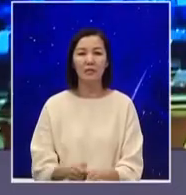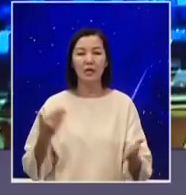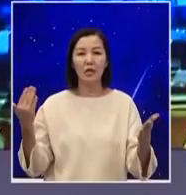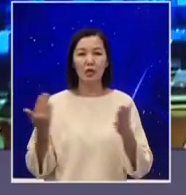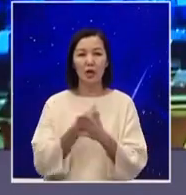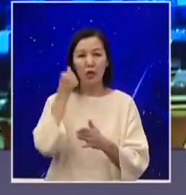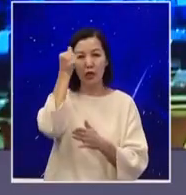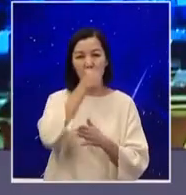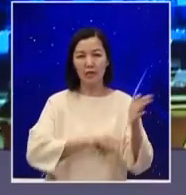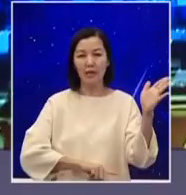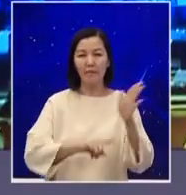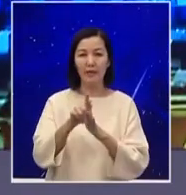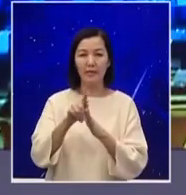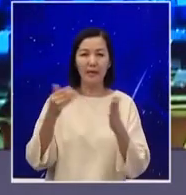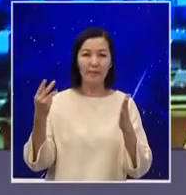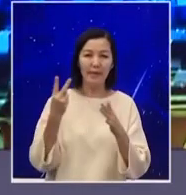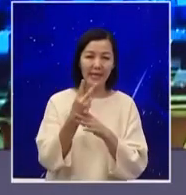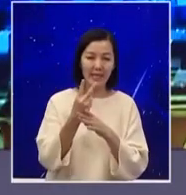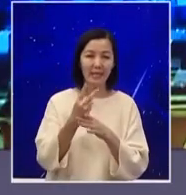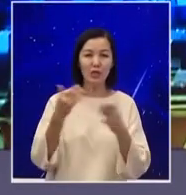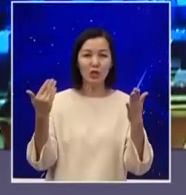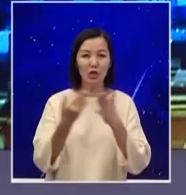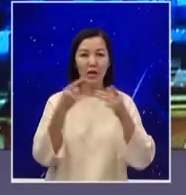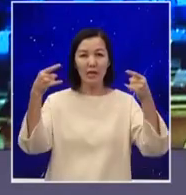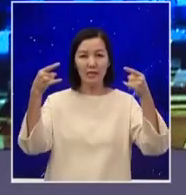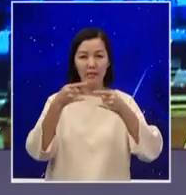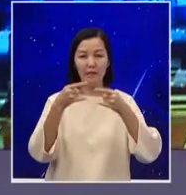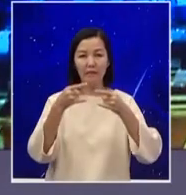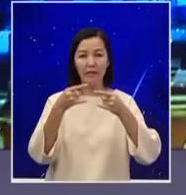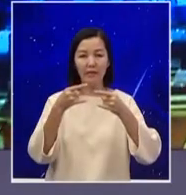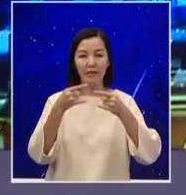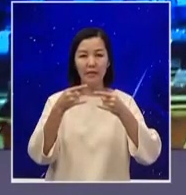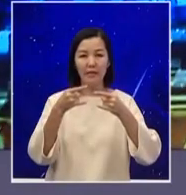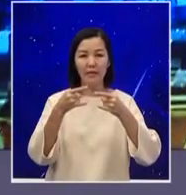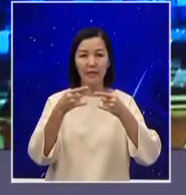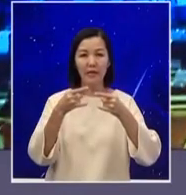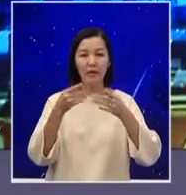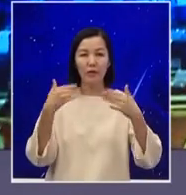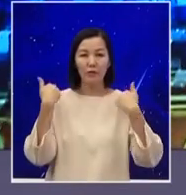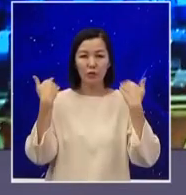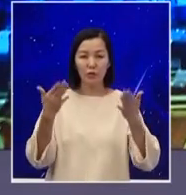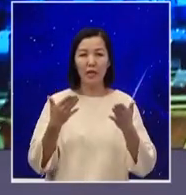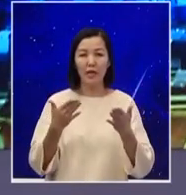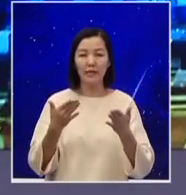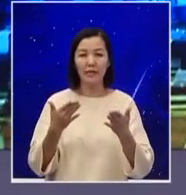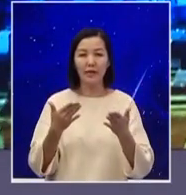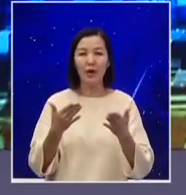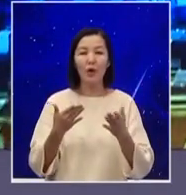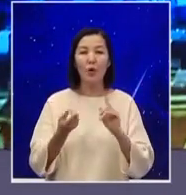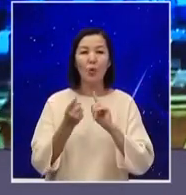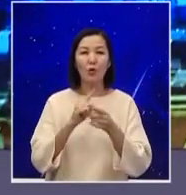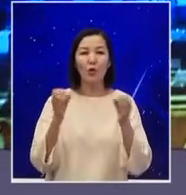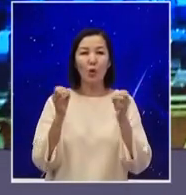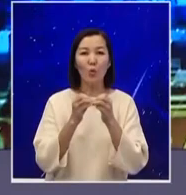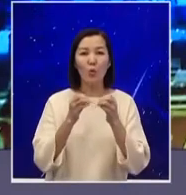Жаңа жылдан бастап ақпарат айдынында халық арна және тәлім ТВ деп аталатын екі жаңа канал көрерменге жол тартады. Сәйкесінше 10 жыл